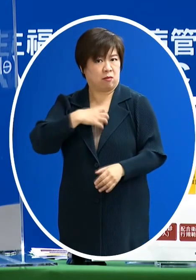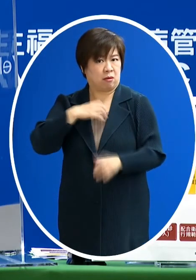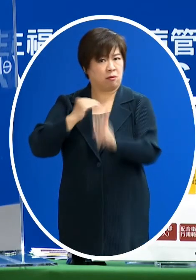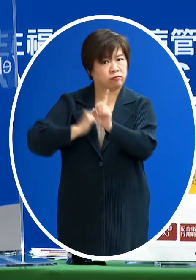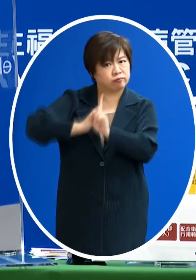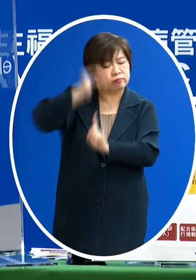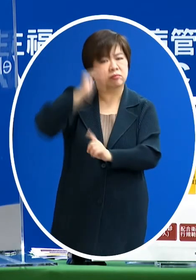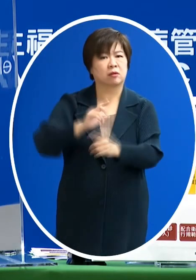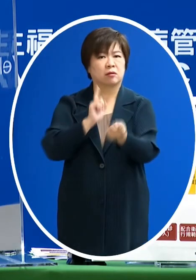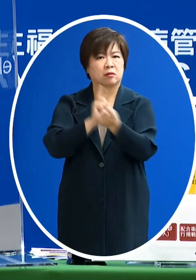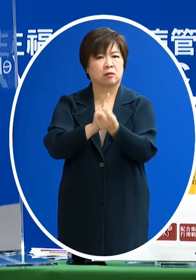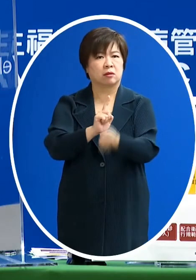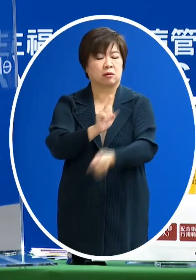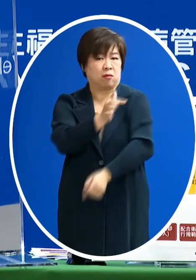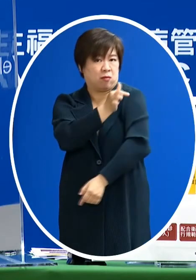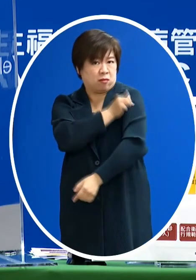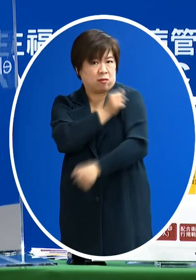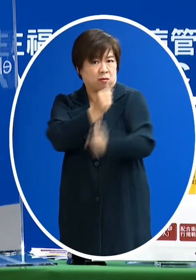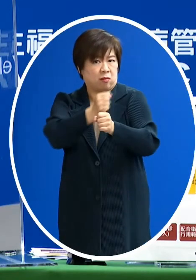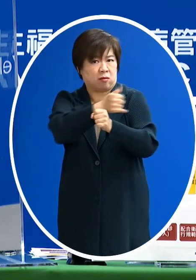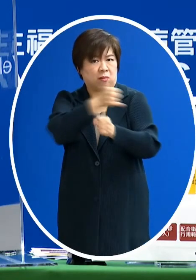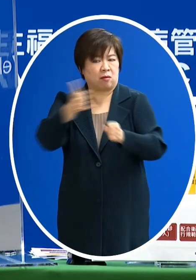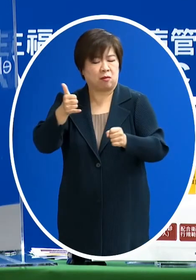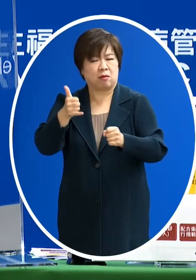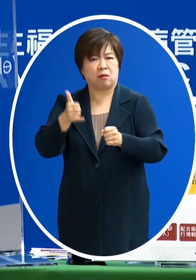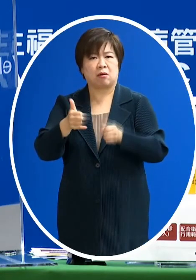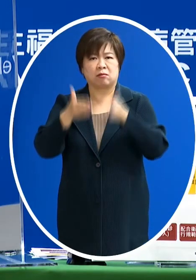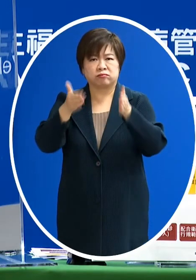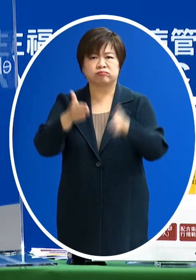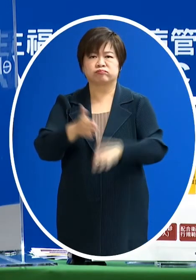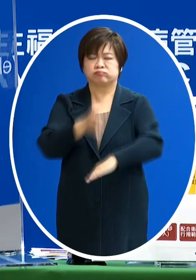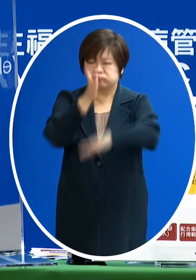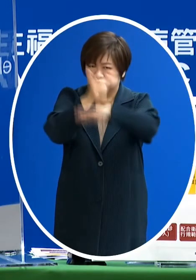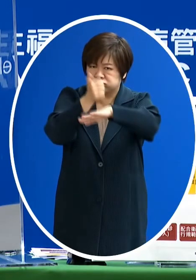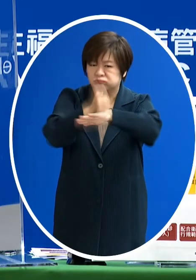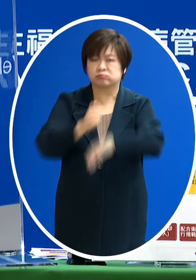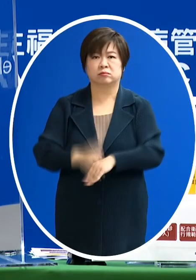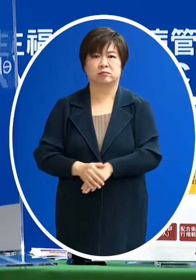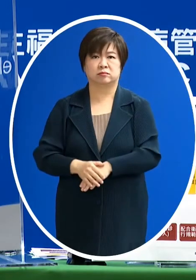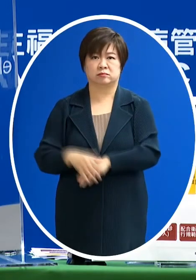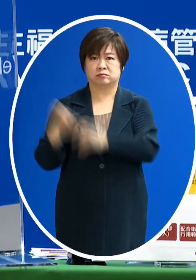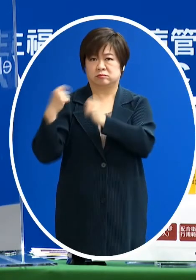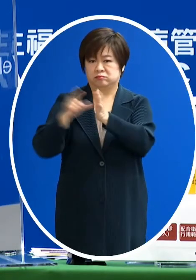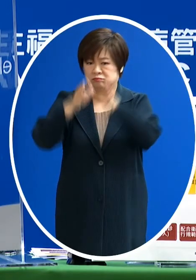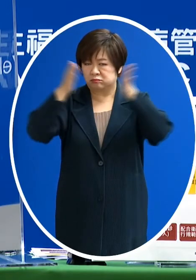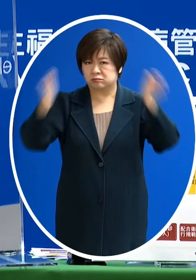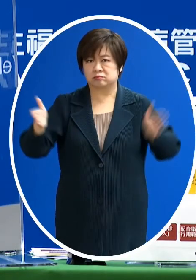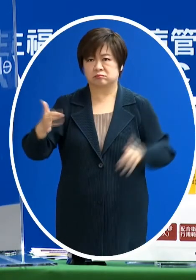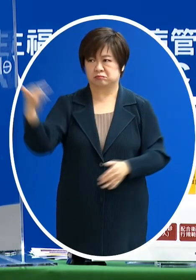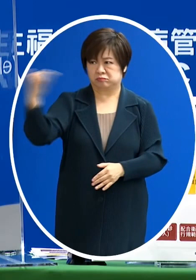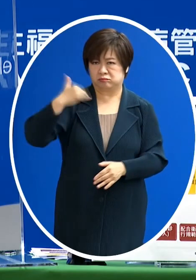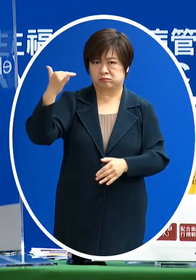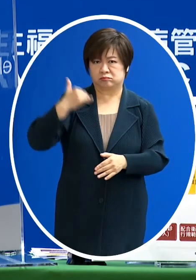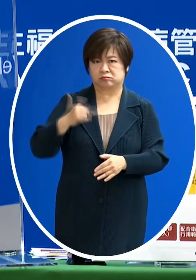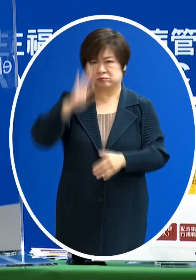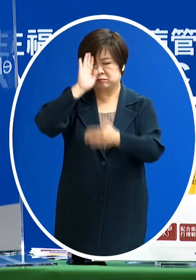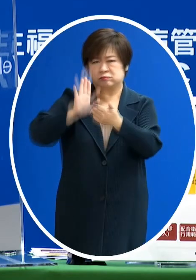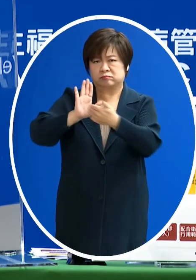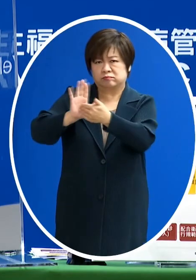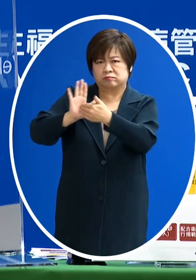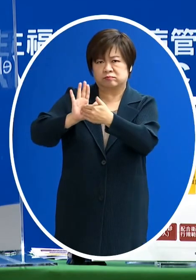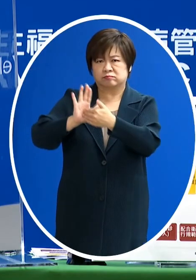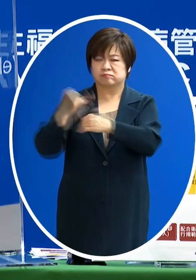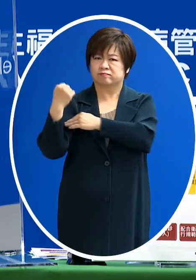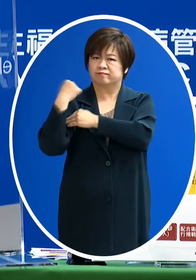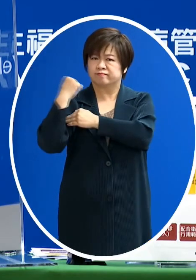们要对这些护理采检的人员表达我们最大的谢意，在这段时间在边界的防疫替我们做了很大